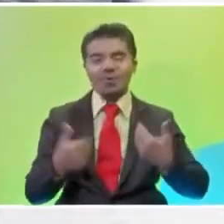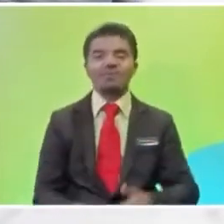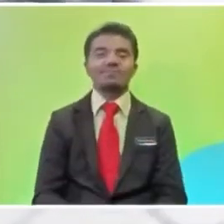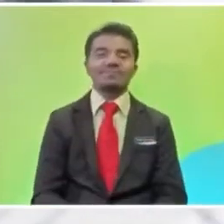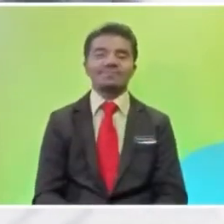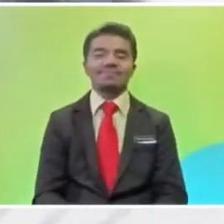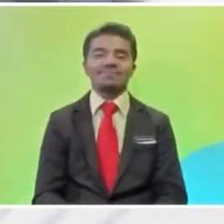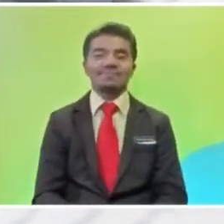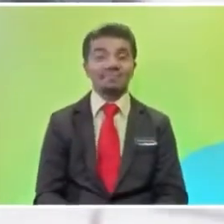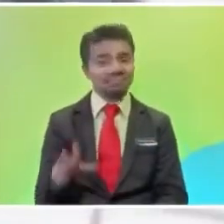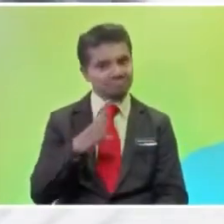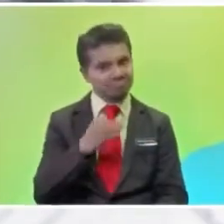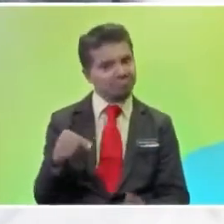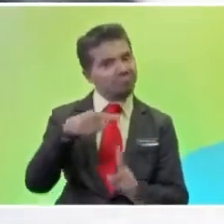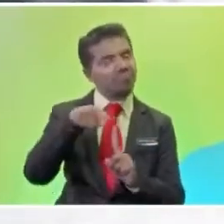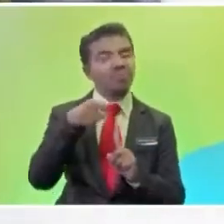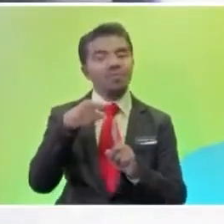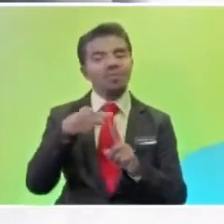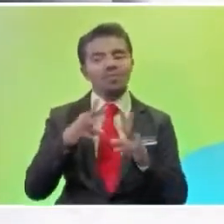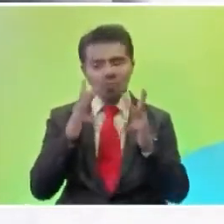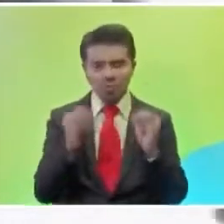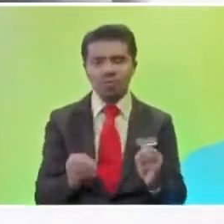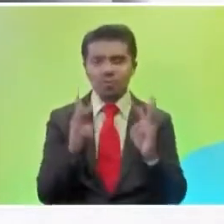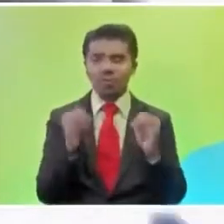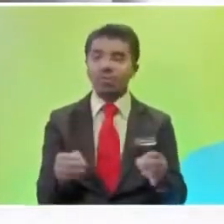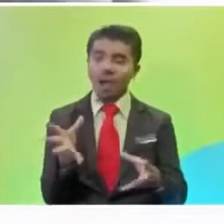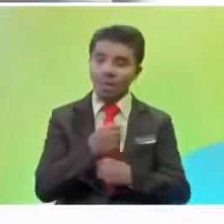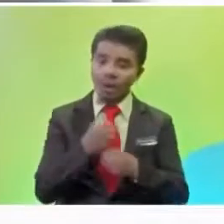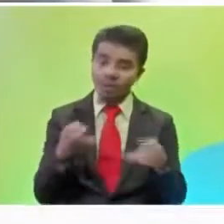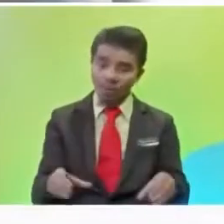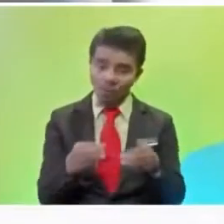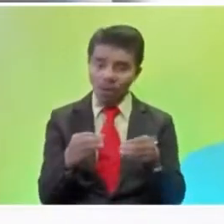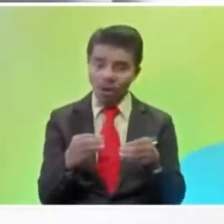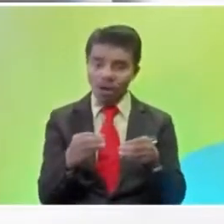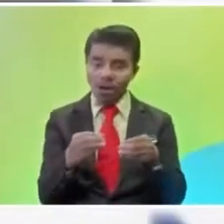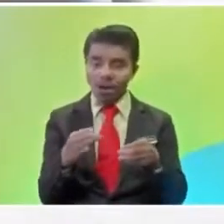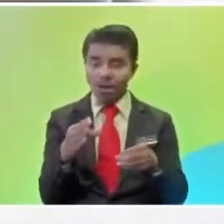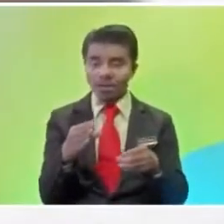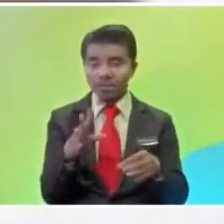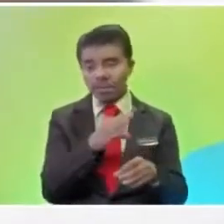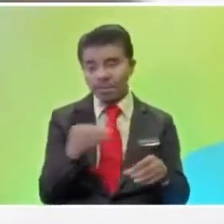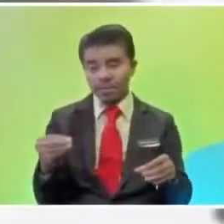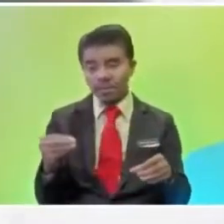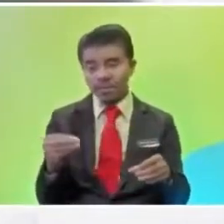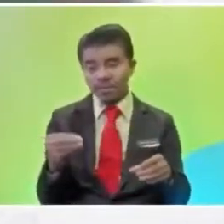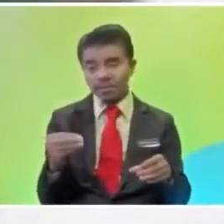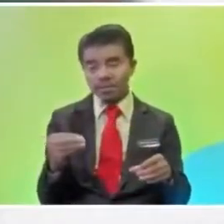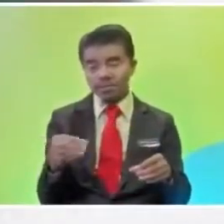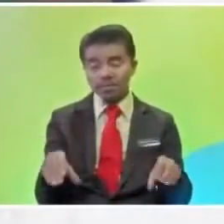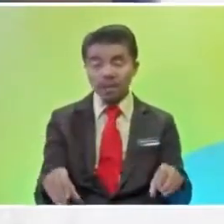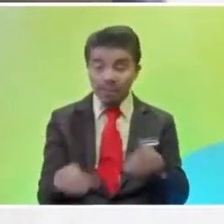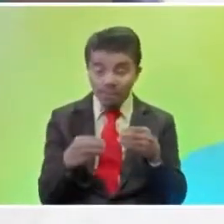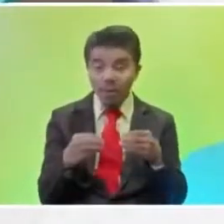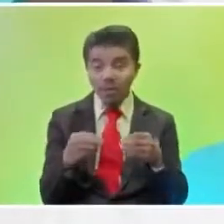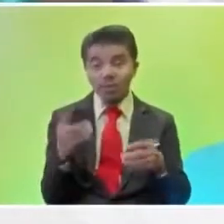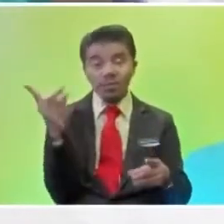persembahan seperti ini di khalayak kawan-kawan yang lain dia hadapan eee COC itu di sekolah dan sebagainya mereka sebenarnya sudah boleh